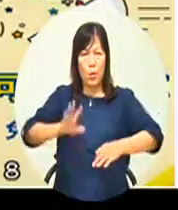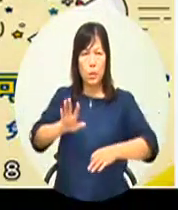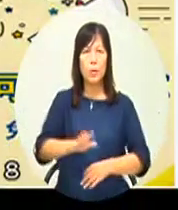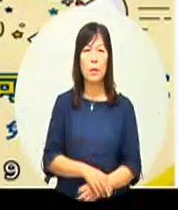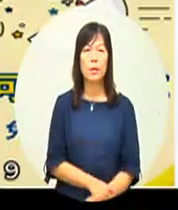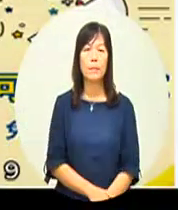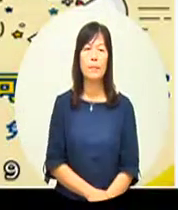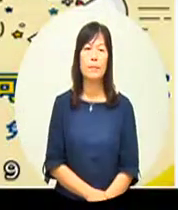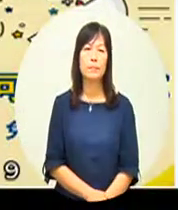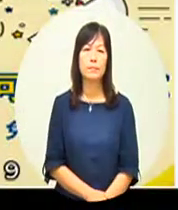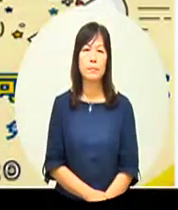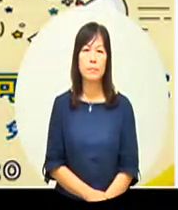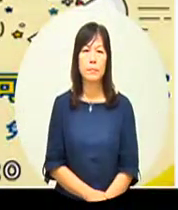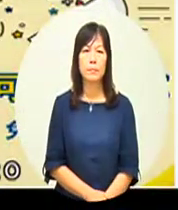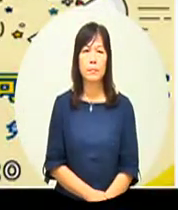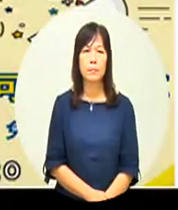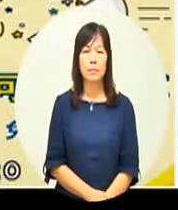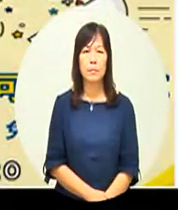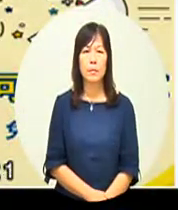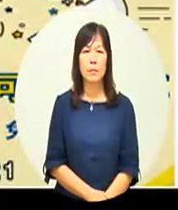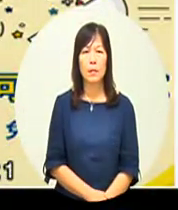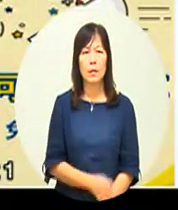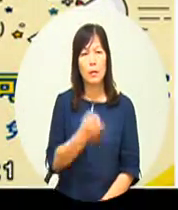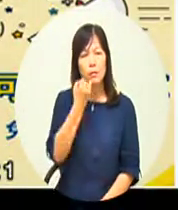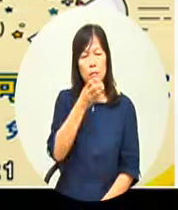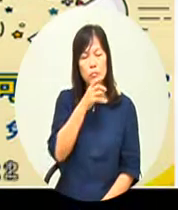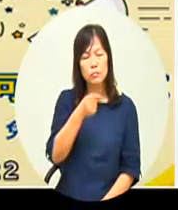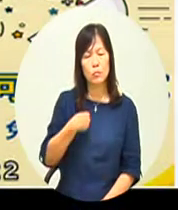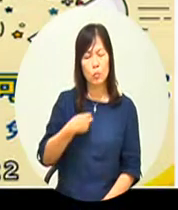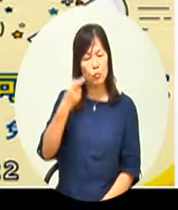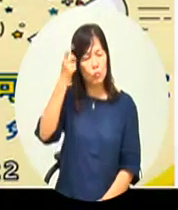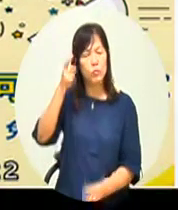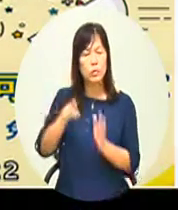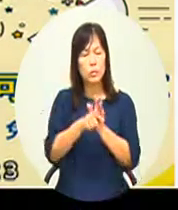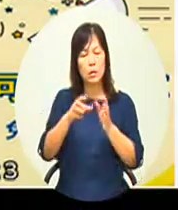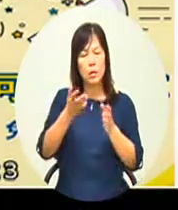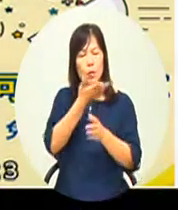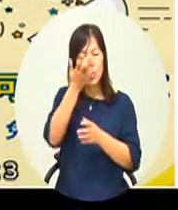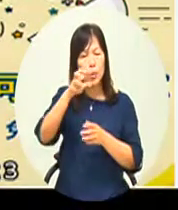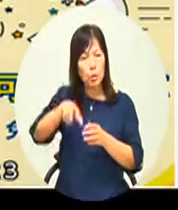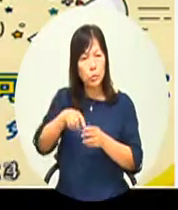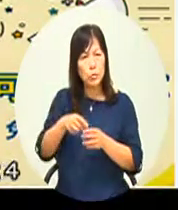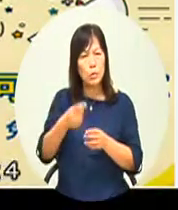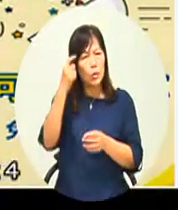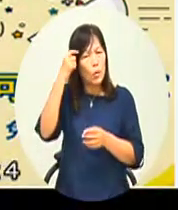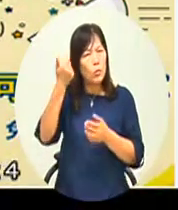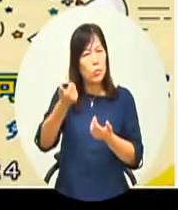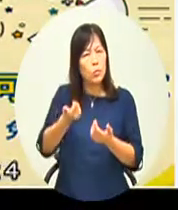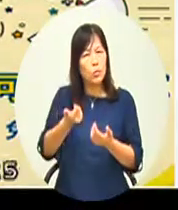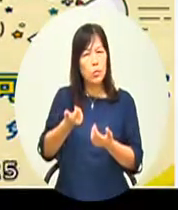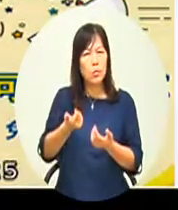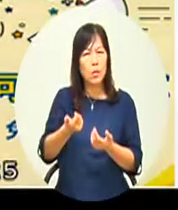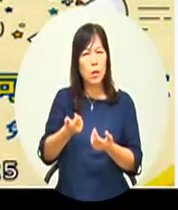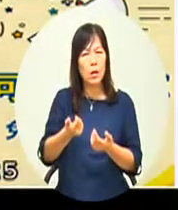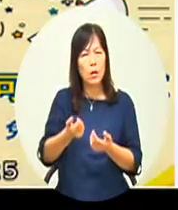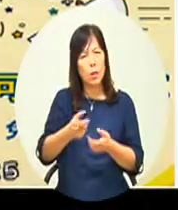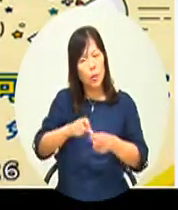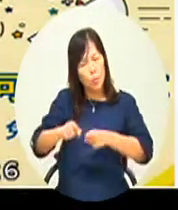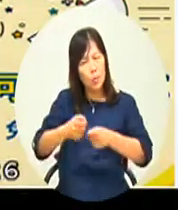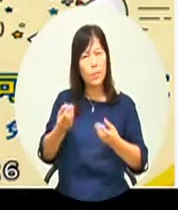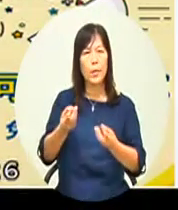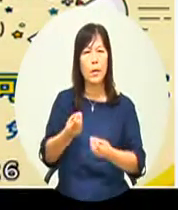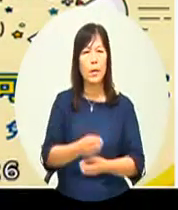抓宝的商机财哦，但本席是觉得我们观光局哦没有好好运用，没有好好的运